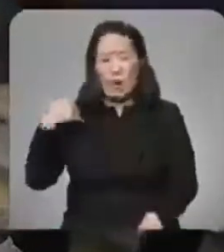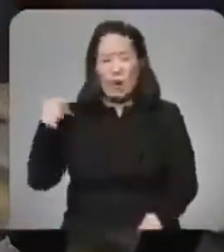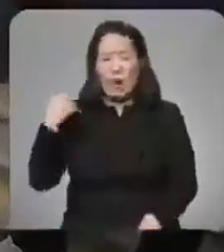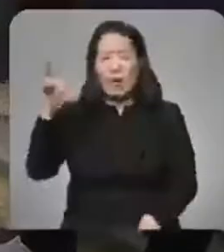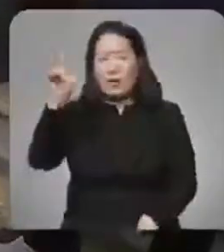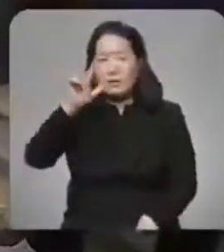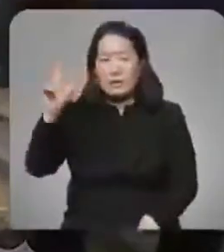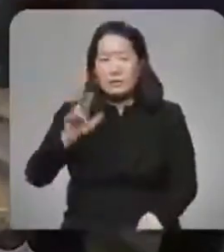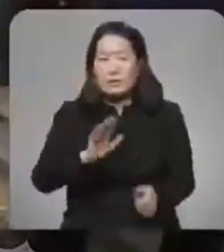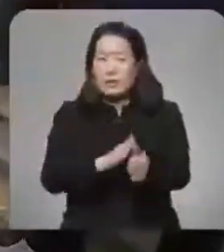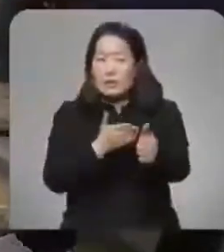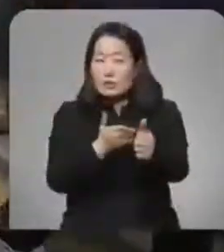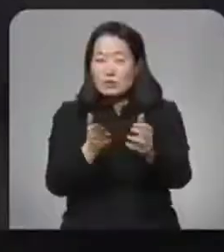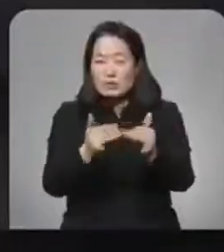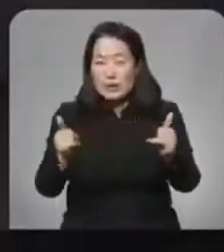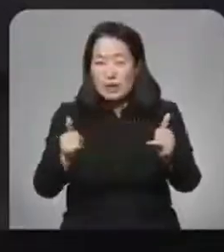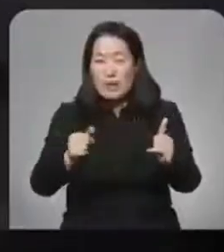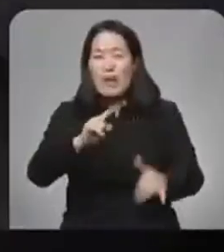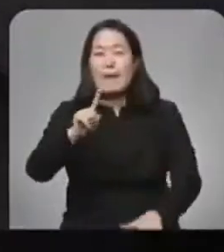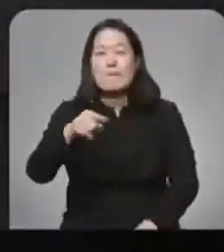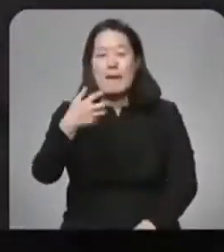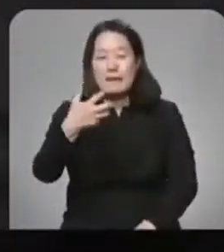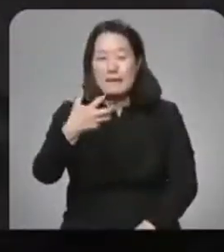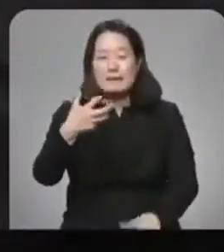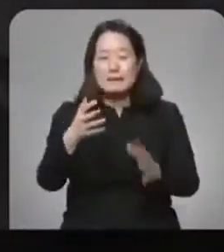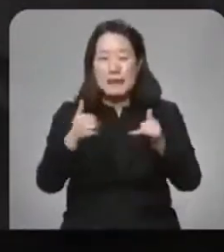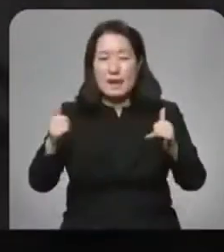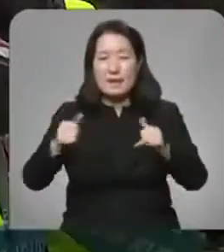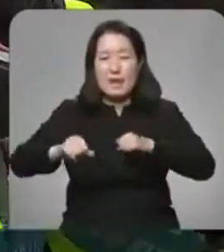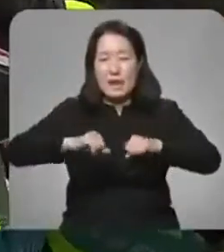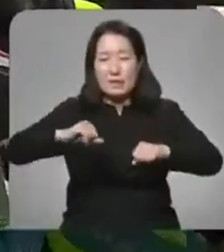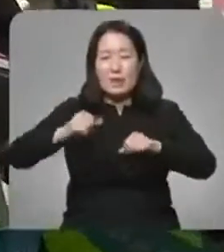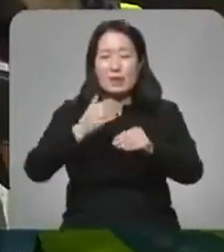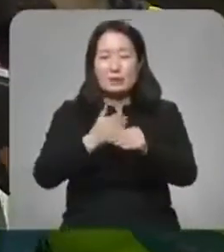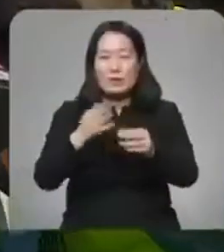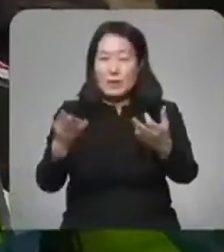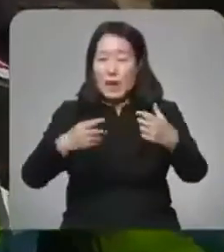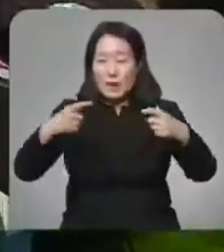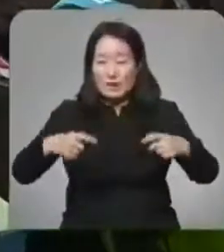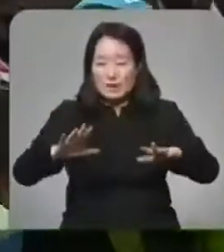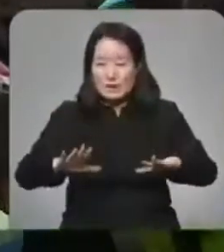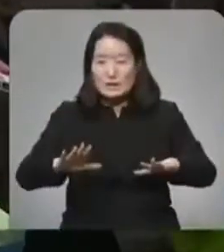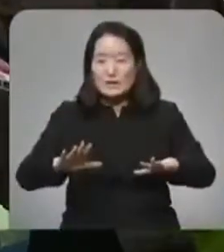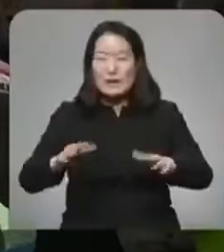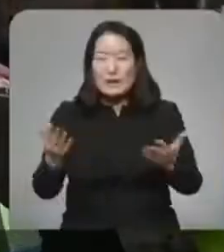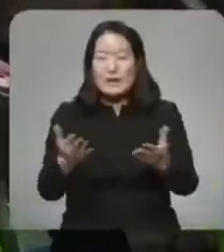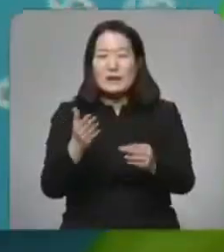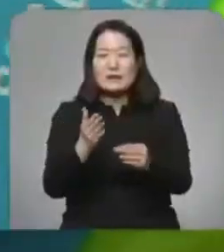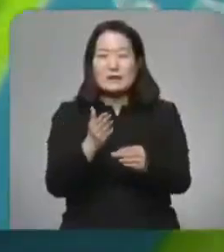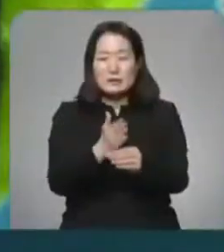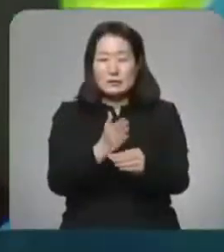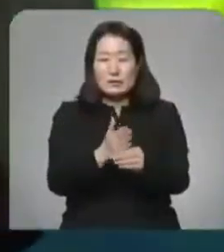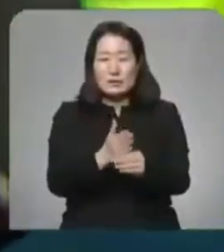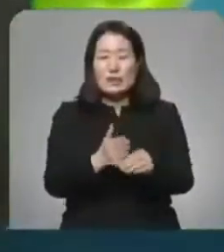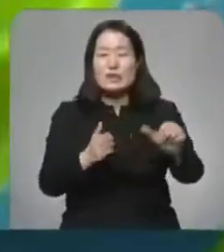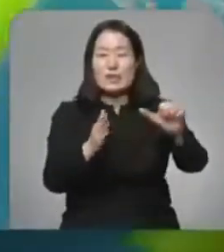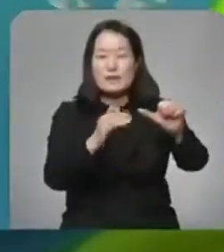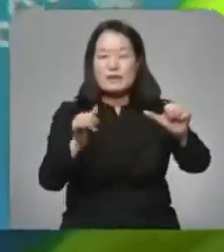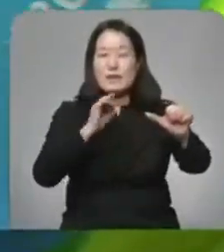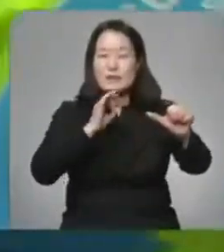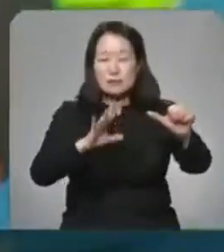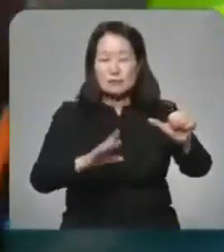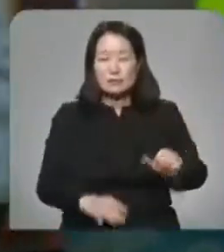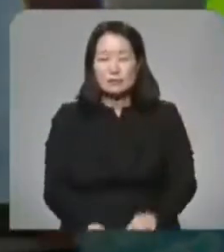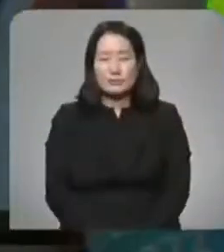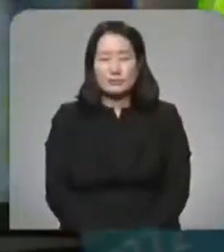전국의 공공후견인도 180명 정도만 활동하고 있습니다. 강원도에서 현재 활동 중인 공공후견인은 5명에